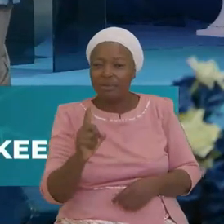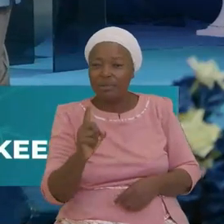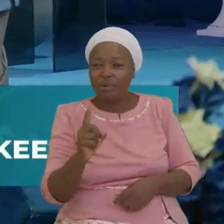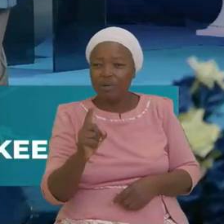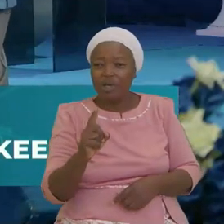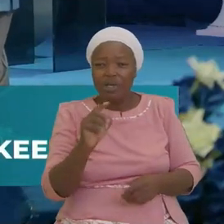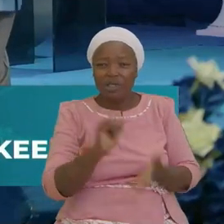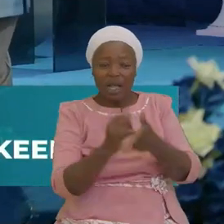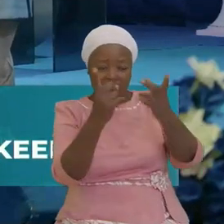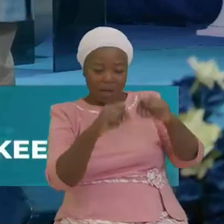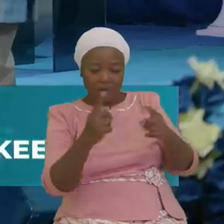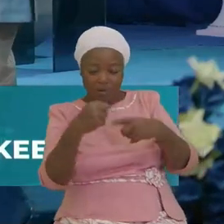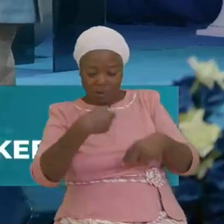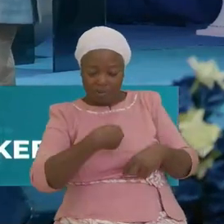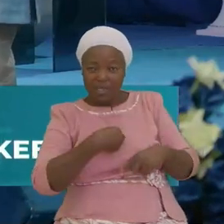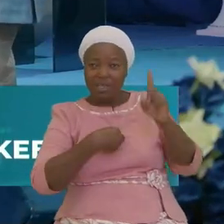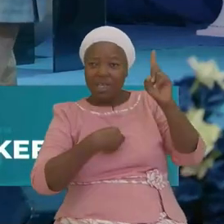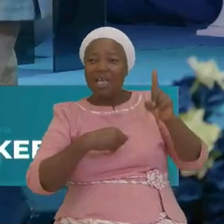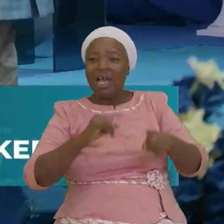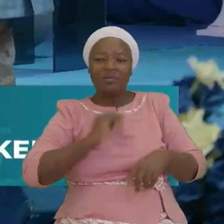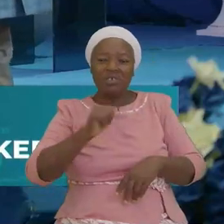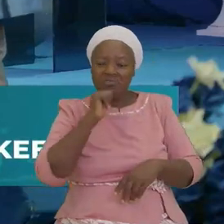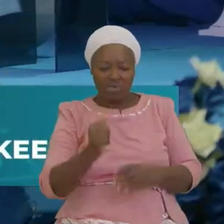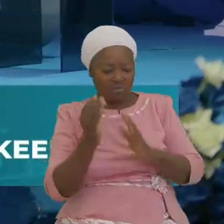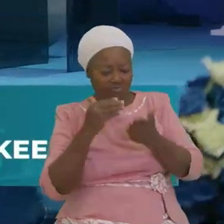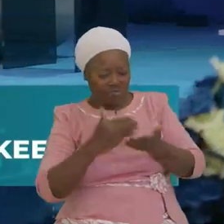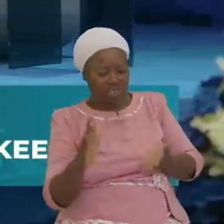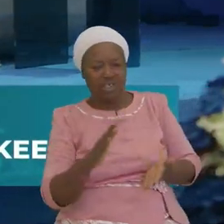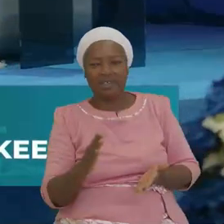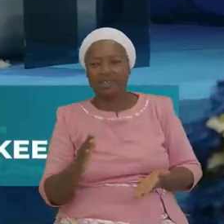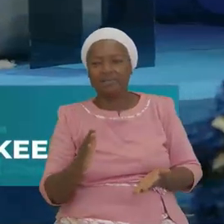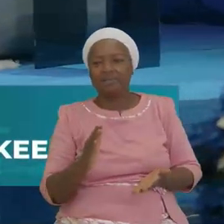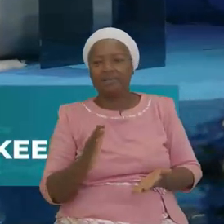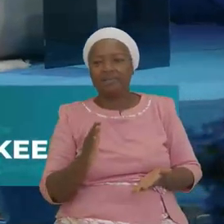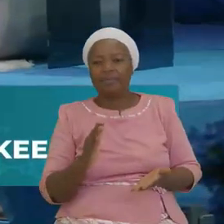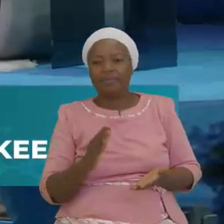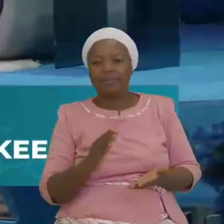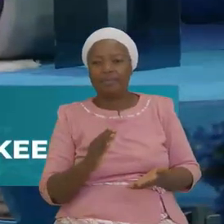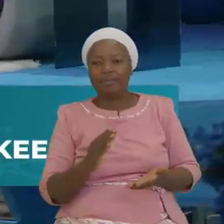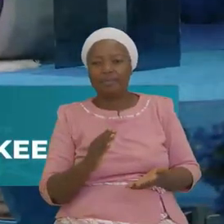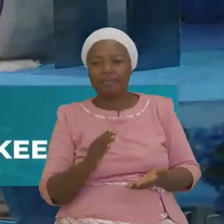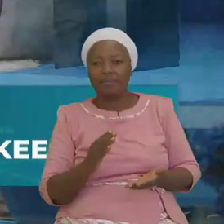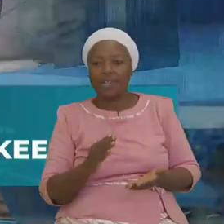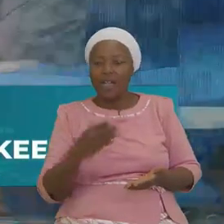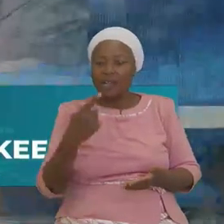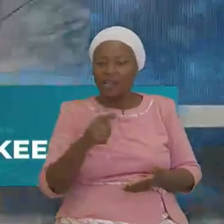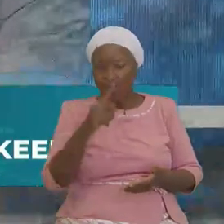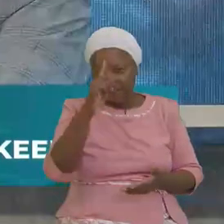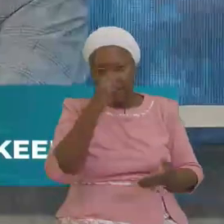vous, et il dit que je ne mettrai pas dehors celui qui vient à